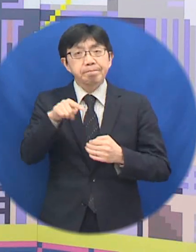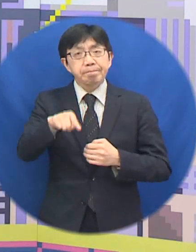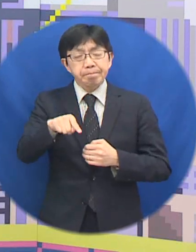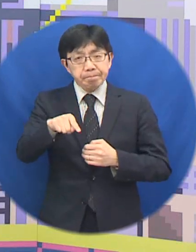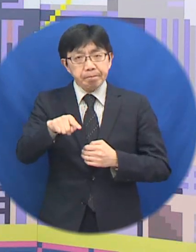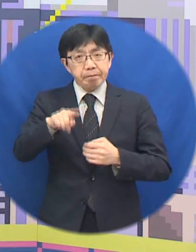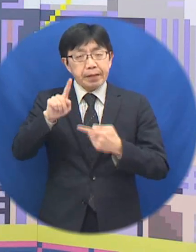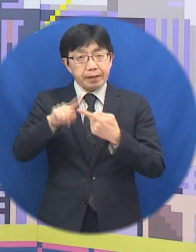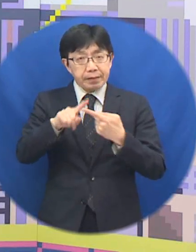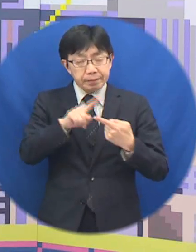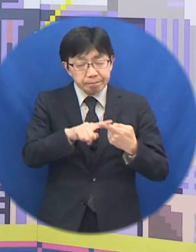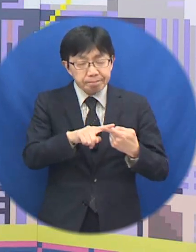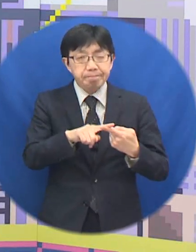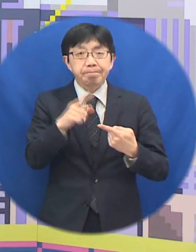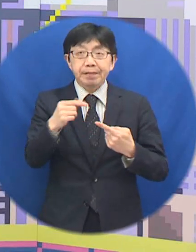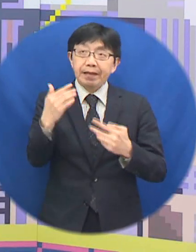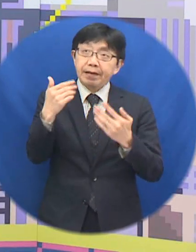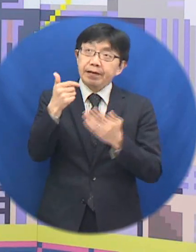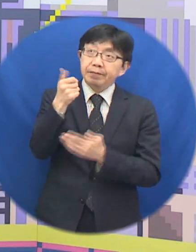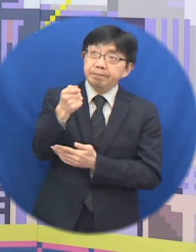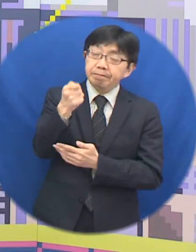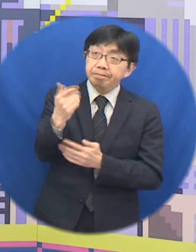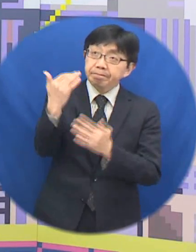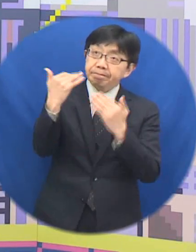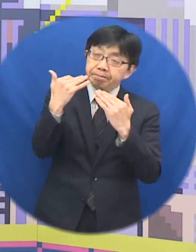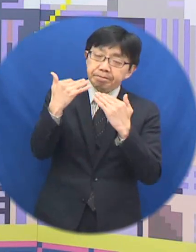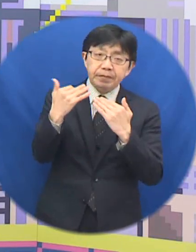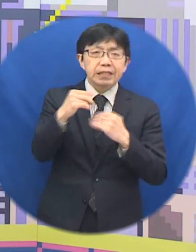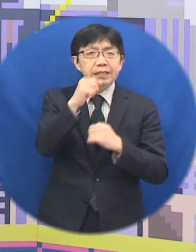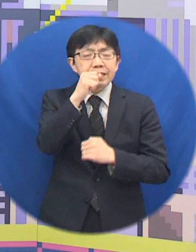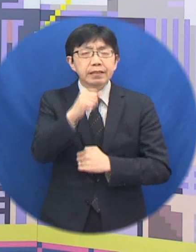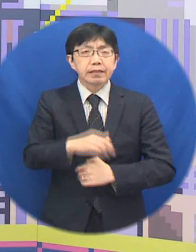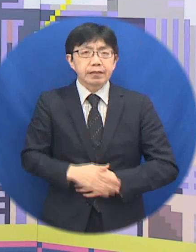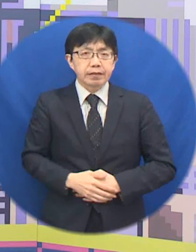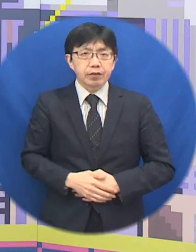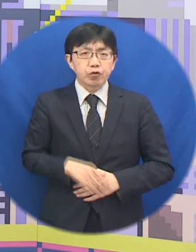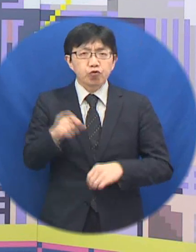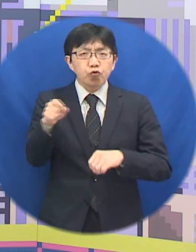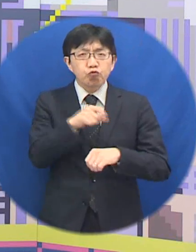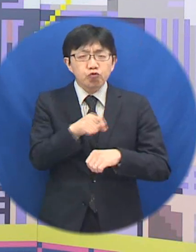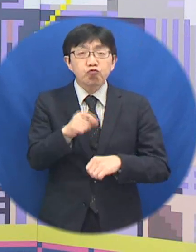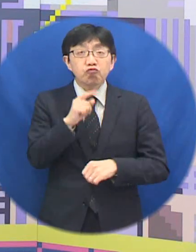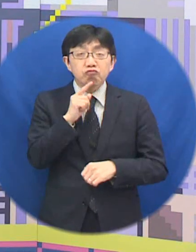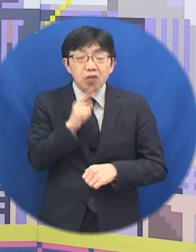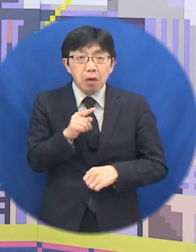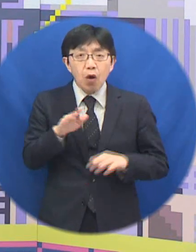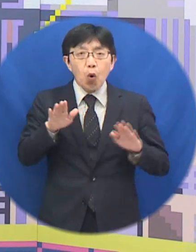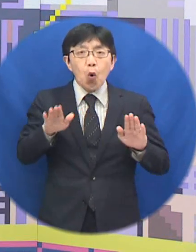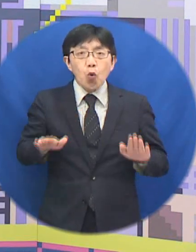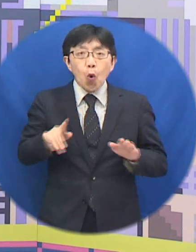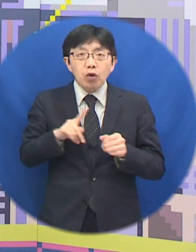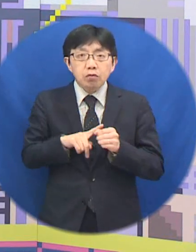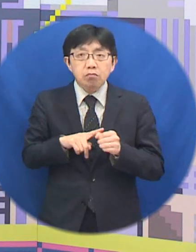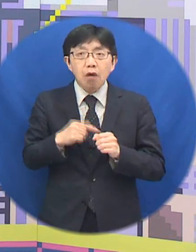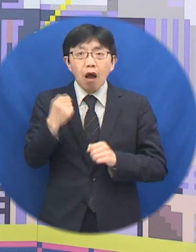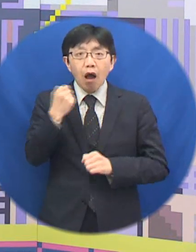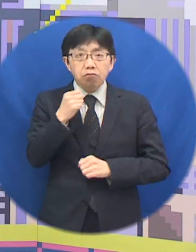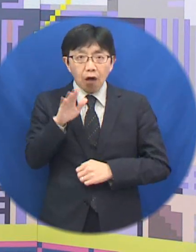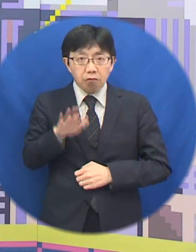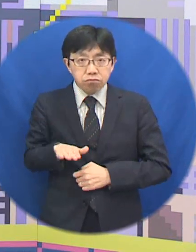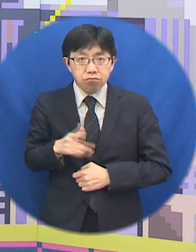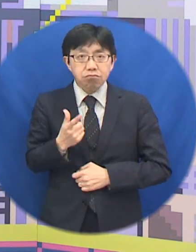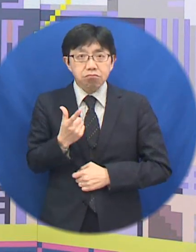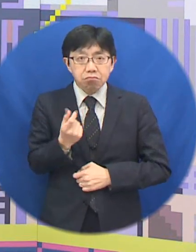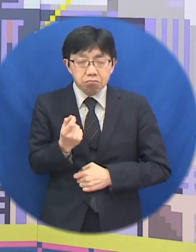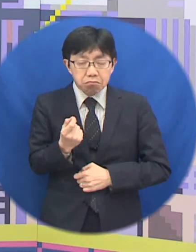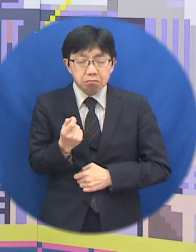ただいて、熱中症にはくれぐれもご注意いただきたいというふうに思います。特に今年はすでに気温の高い日も出ておりますので、早めの対